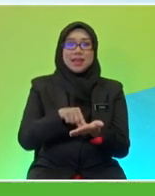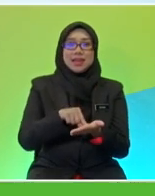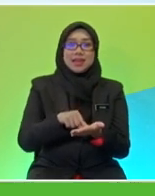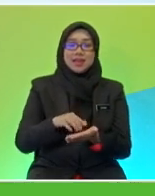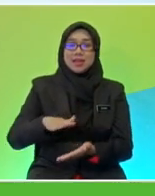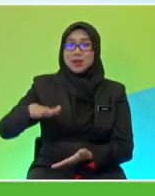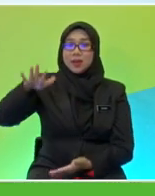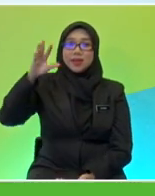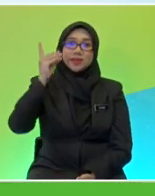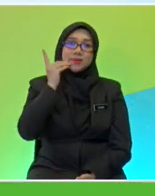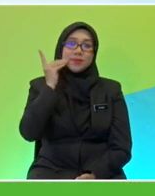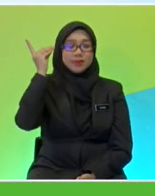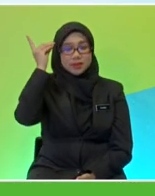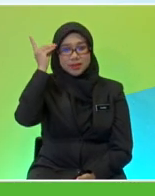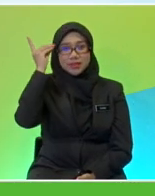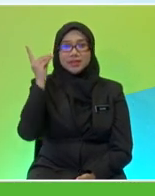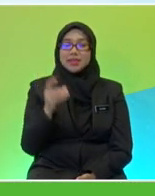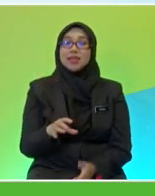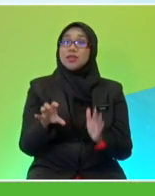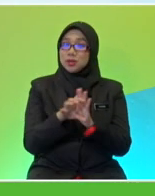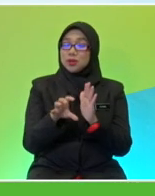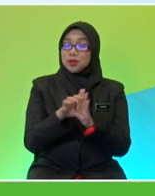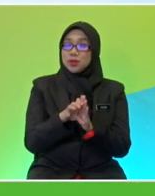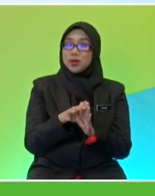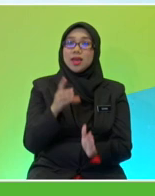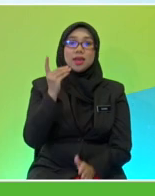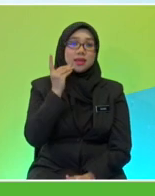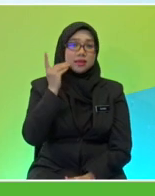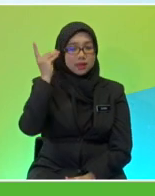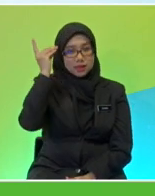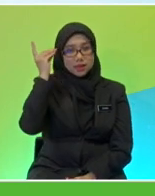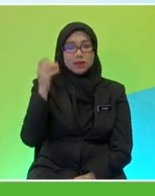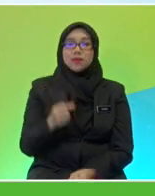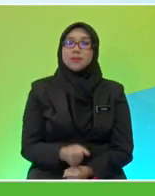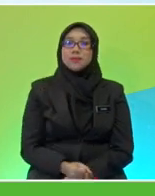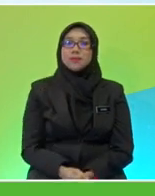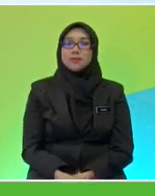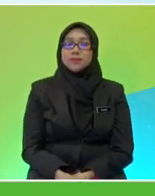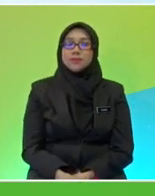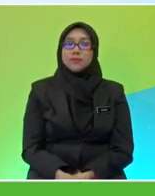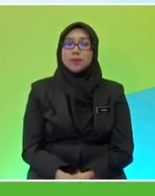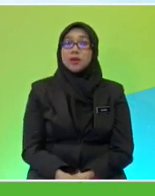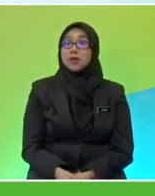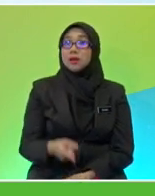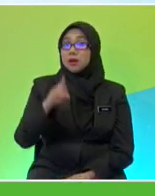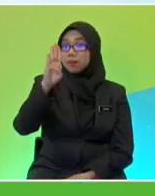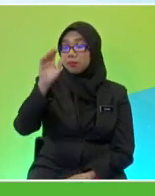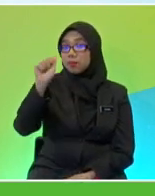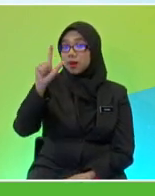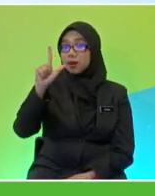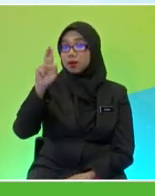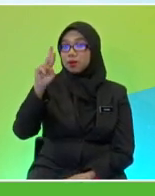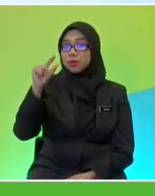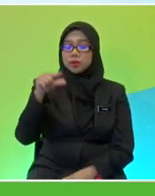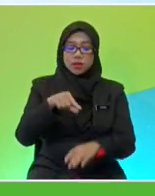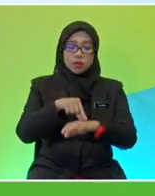nah yang dewasa Papa satu hari baru ayam dan bulu pelepah